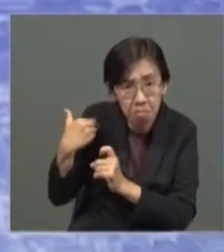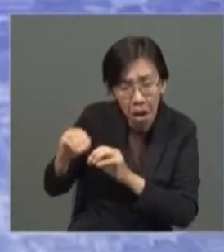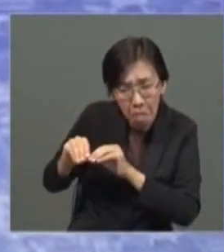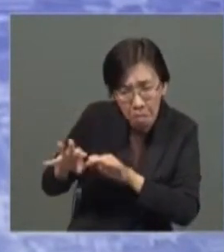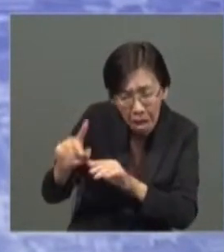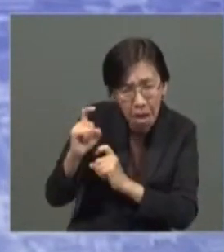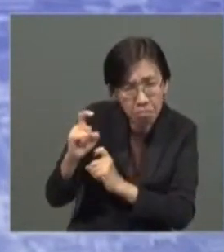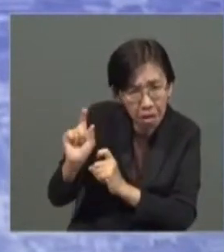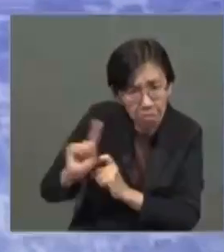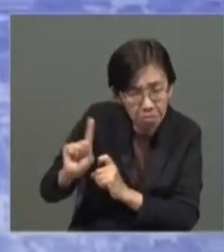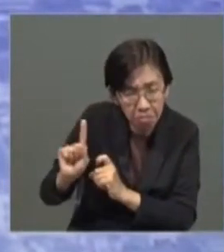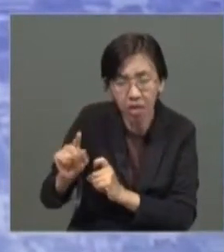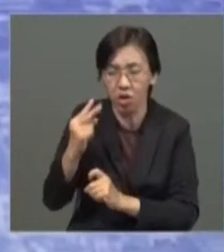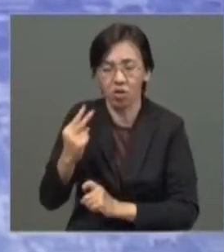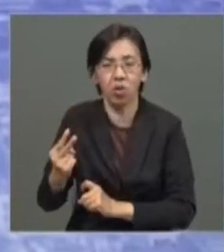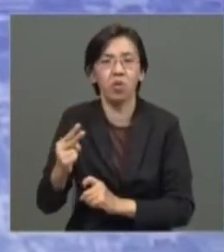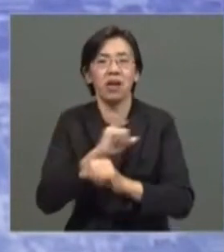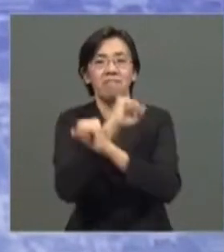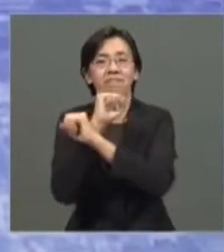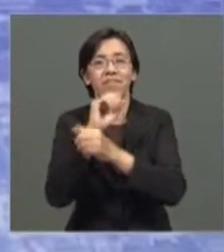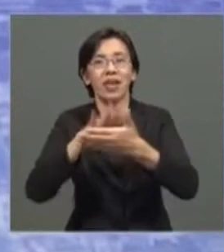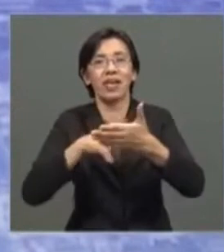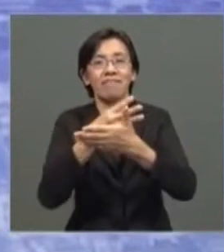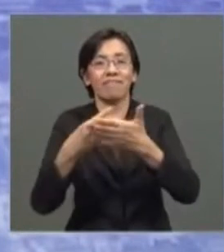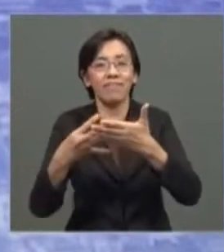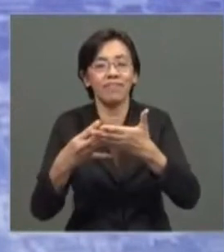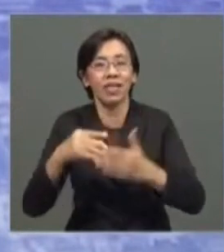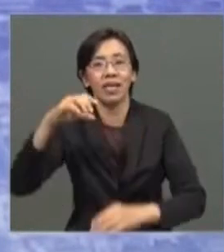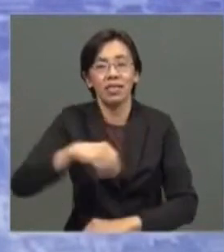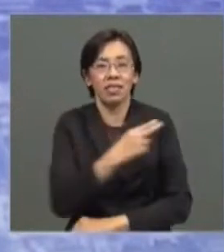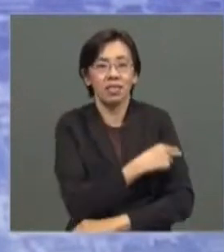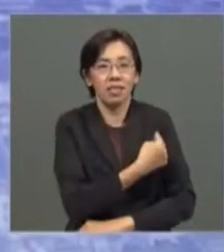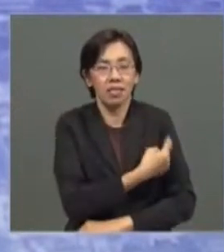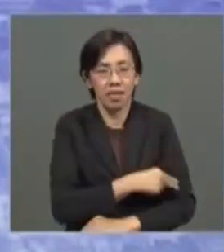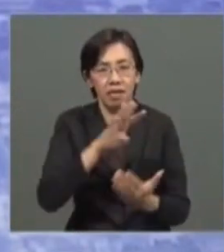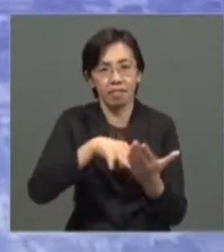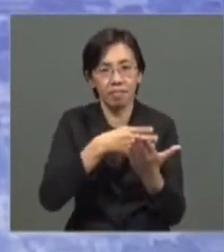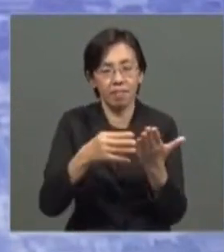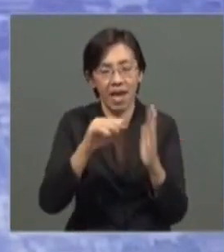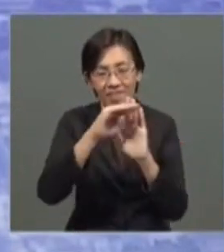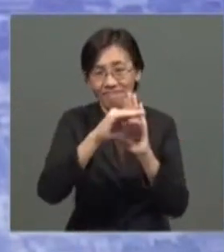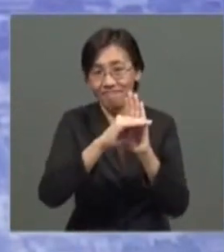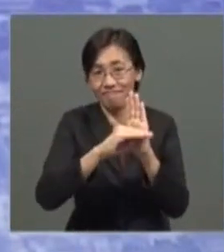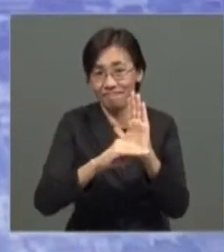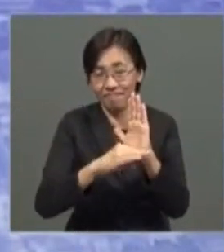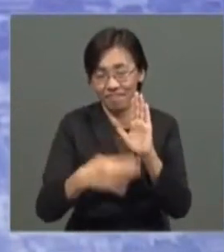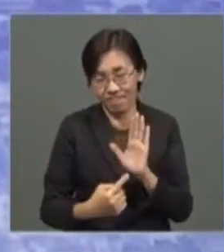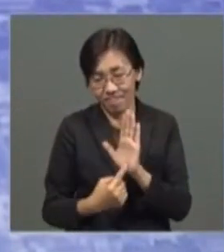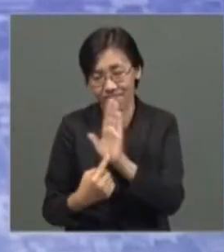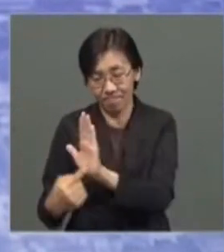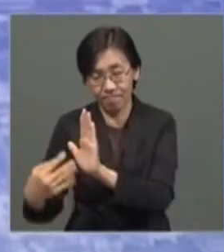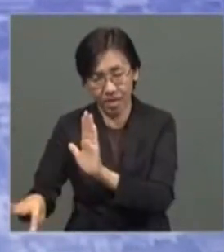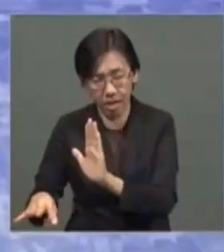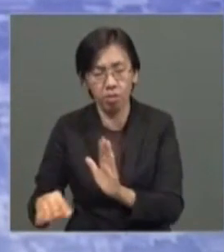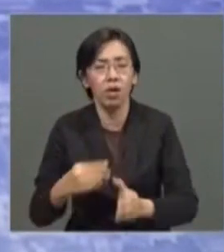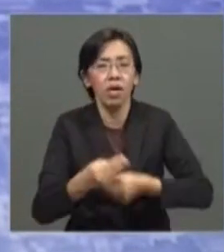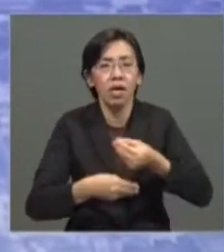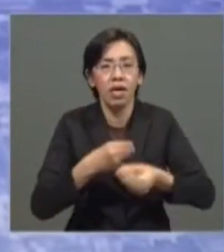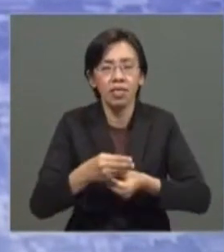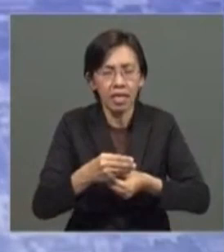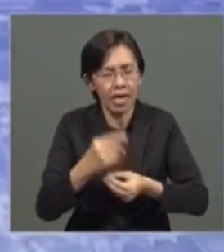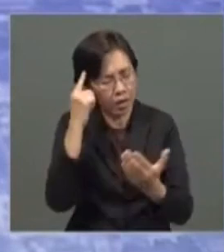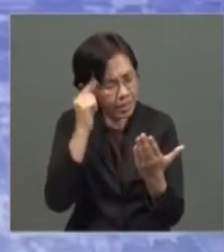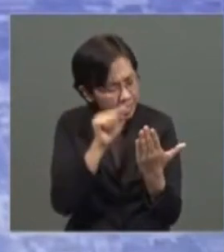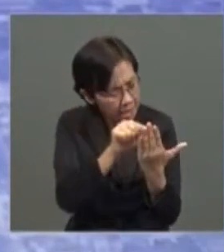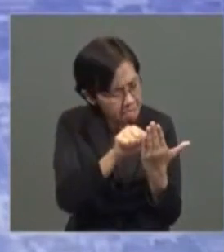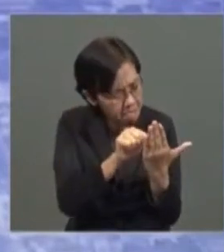เฝ้าระวังทางสำนักอนามัยก็มีมาตรการให้ศึกษาอยู่แล้วนะอาจจะต้องใช้โอกาสนี้ล่ะค่ะที่